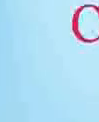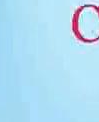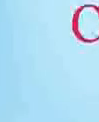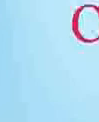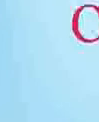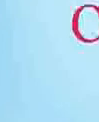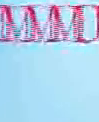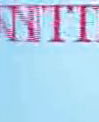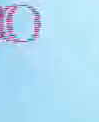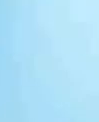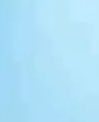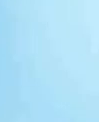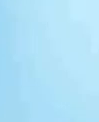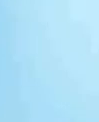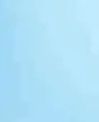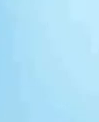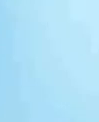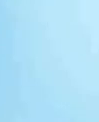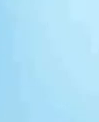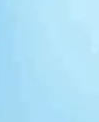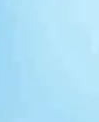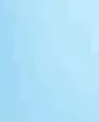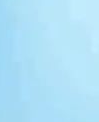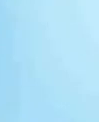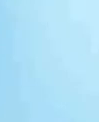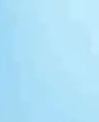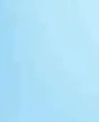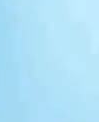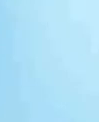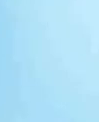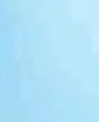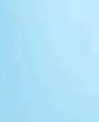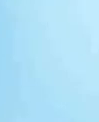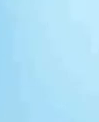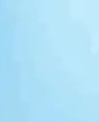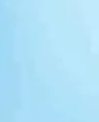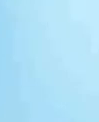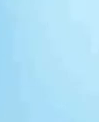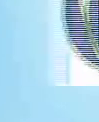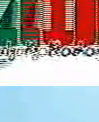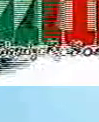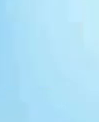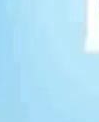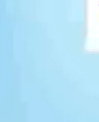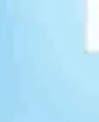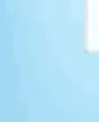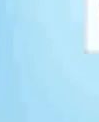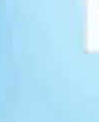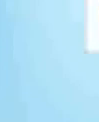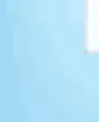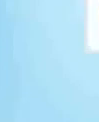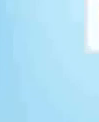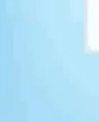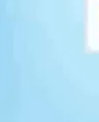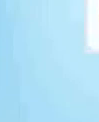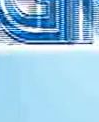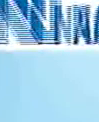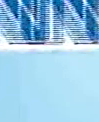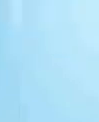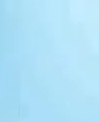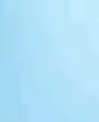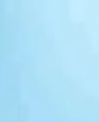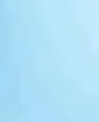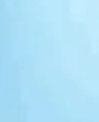Renewal Communities, PBN-TV 5 DZOK 97.5, GNN Naga Channel